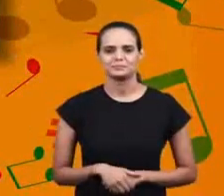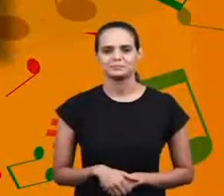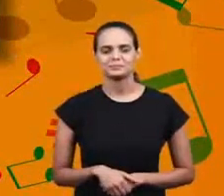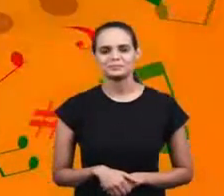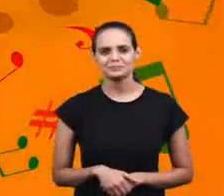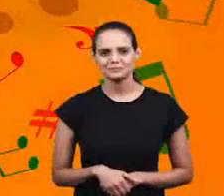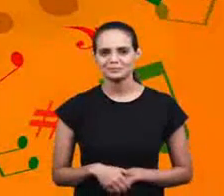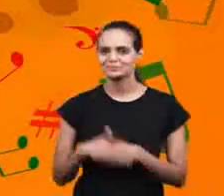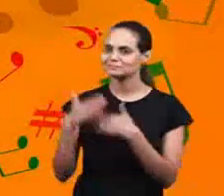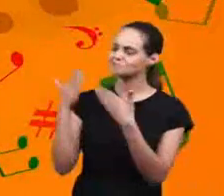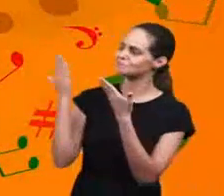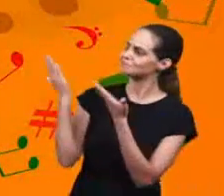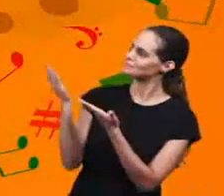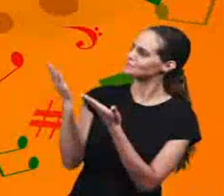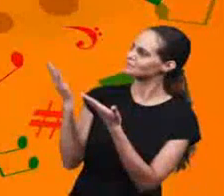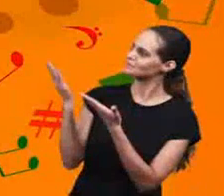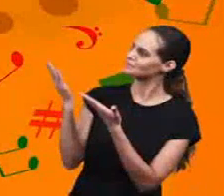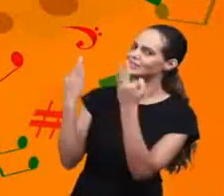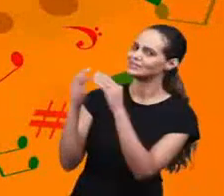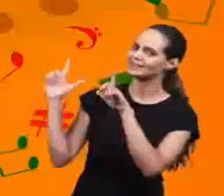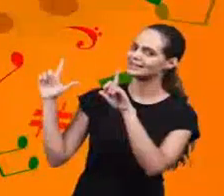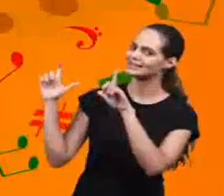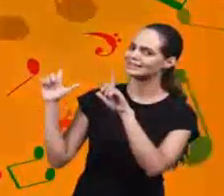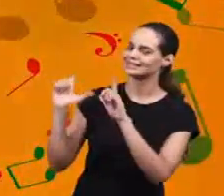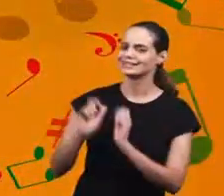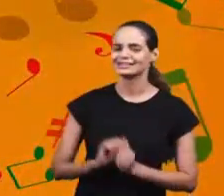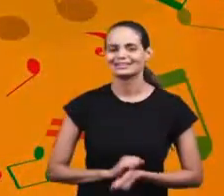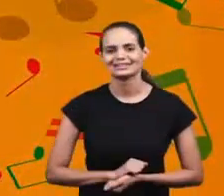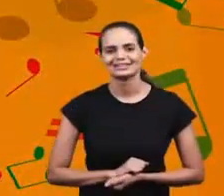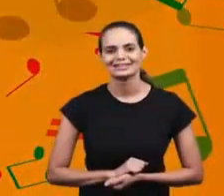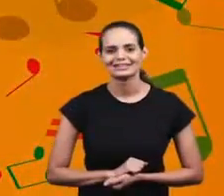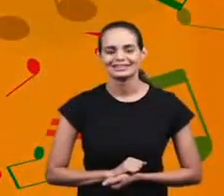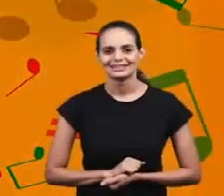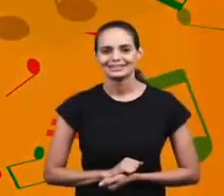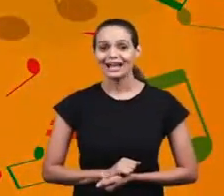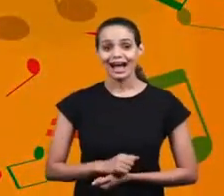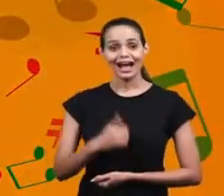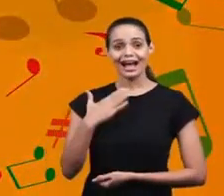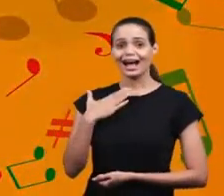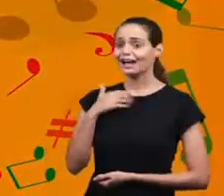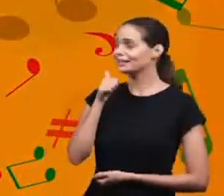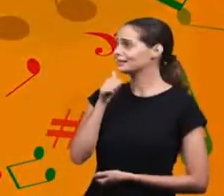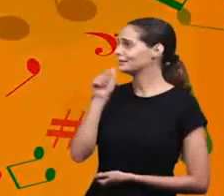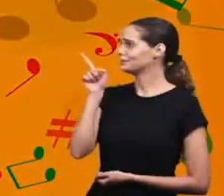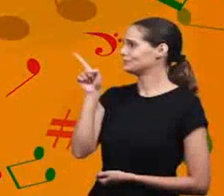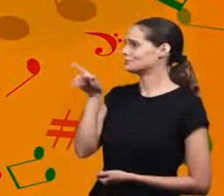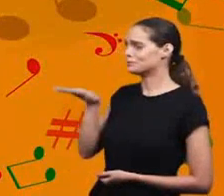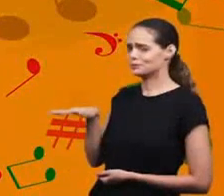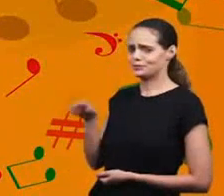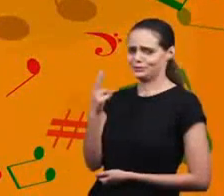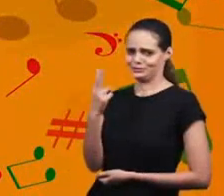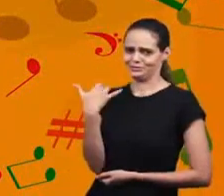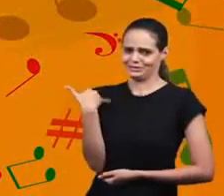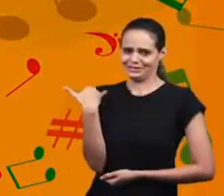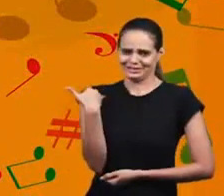Kinder unserer Brüder Renilson und Elmer aus San Sebastián do Boa Vista, Pará.